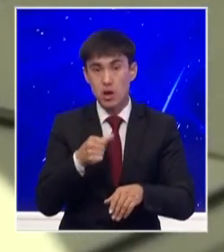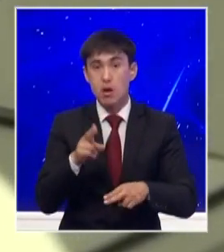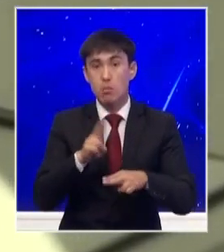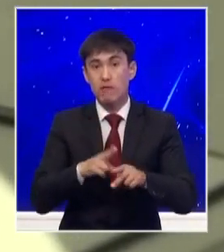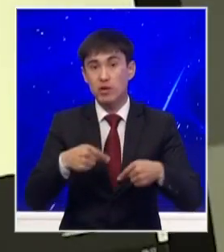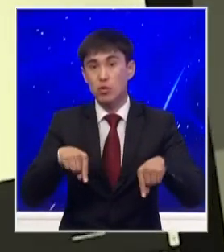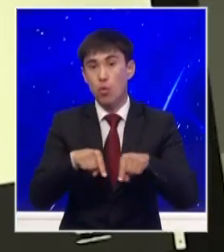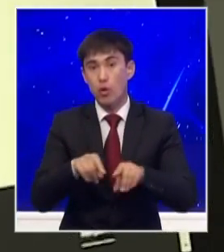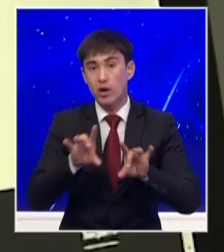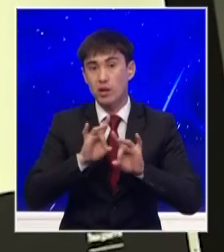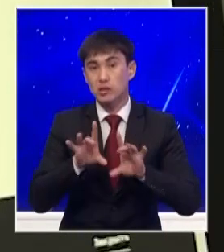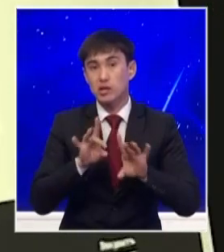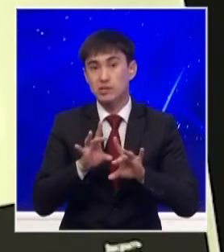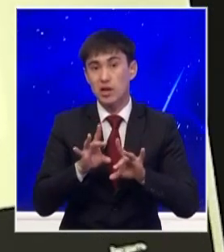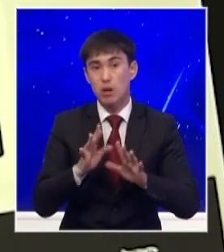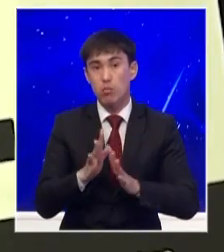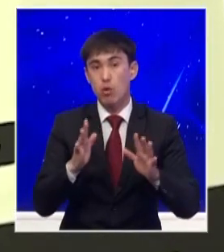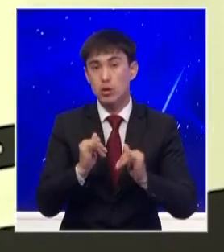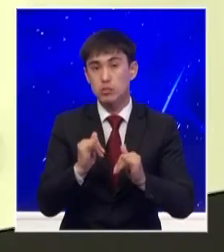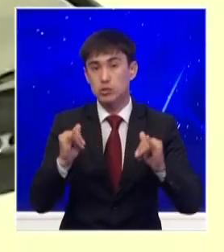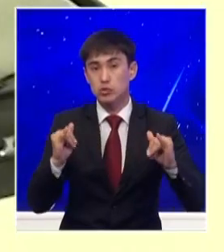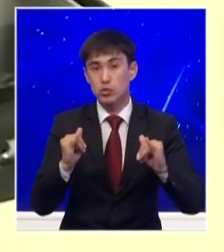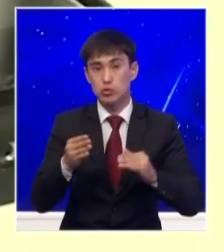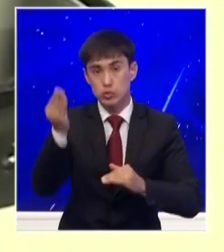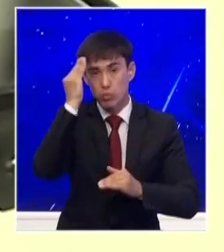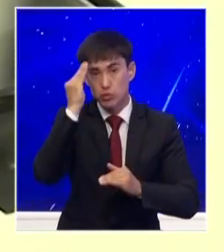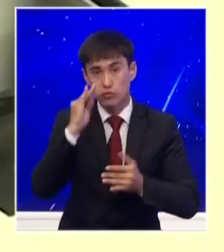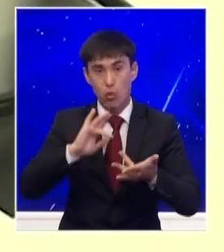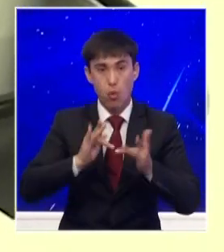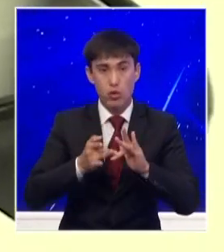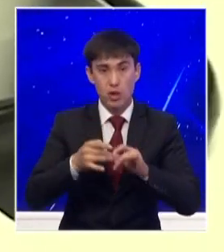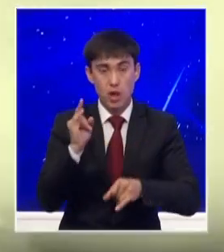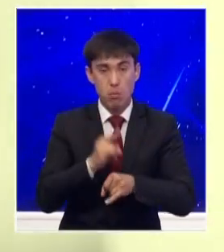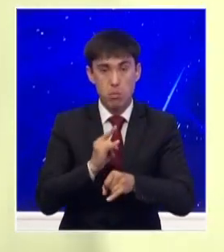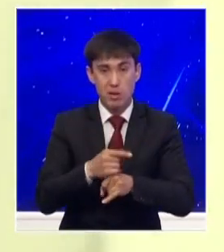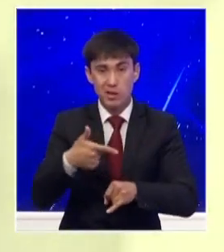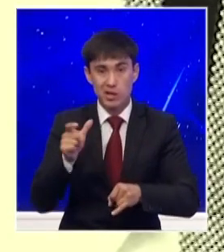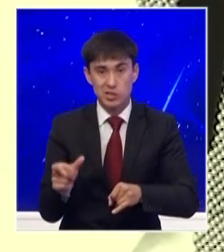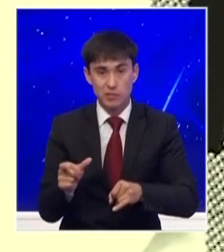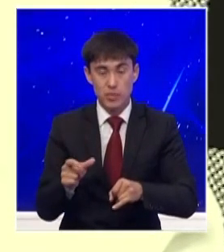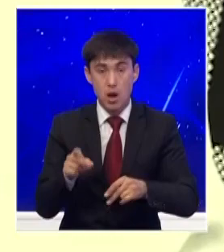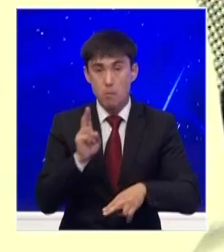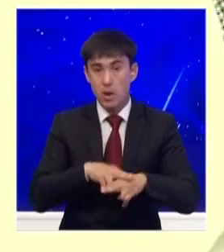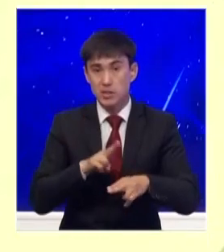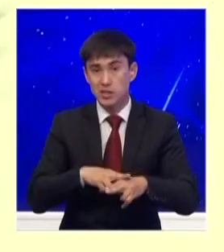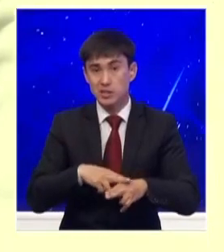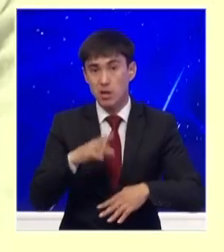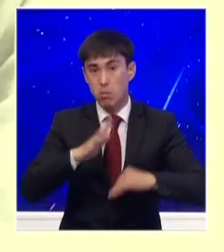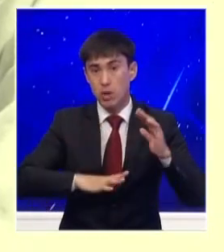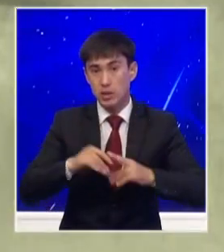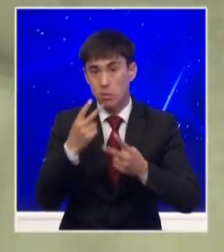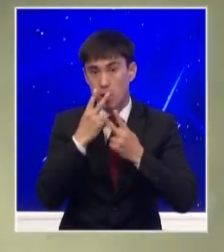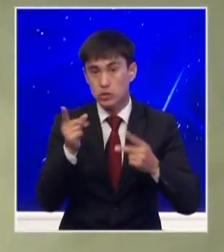года. Правоохранительные органы рассказали о наиболее распространенных способах онлайн-обмана граждан. Полицейская